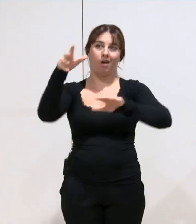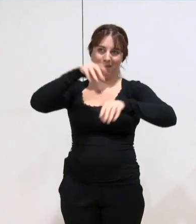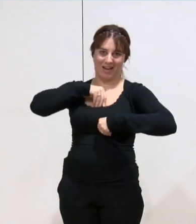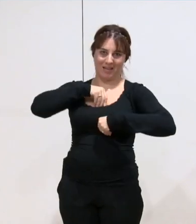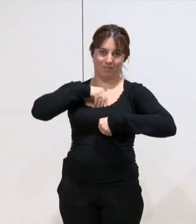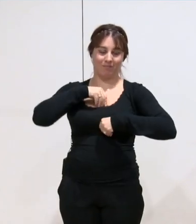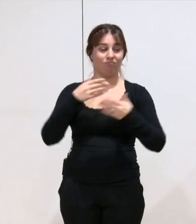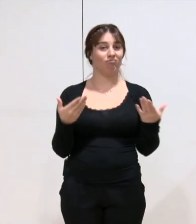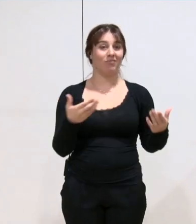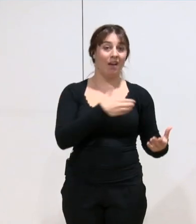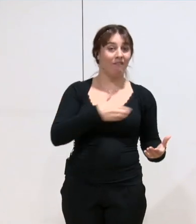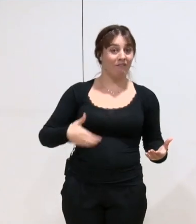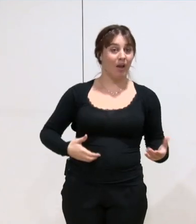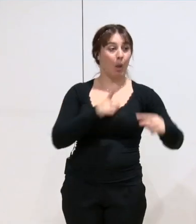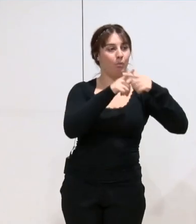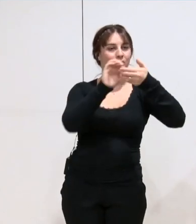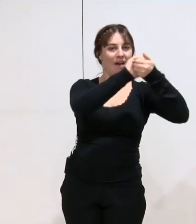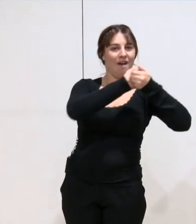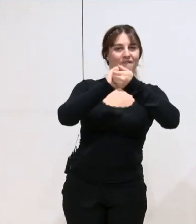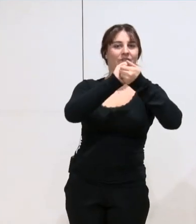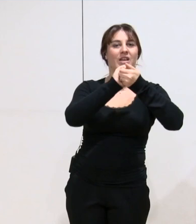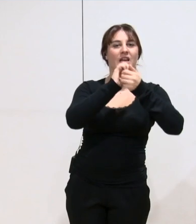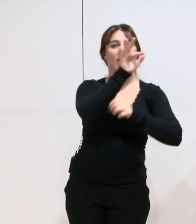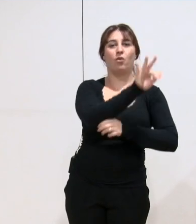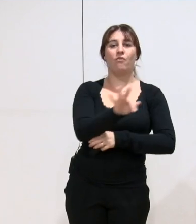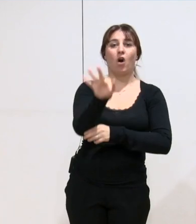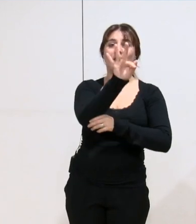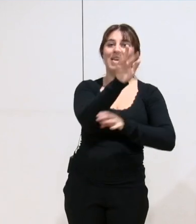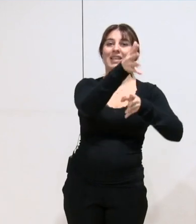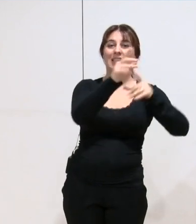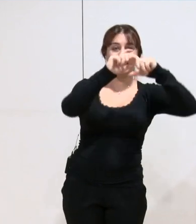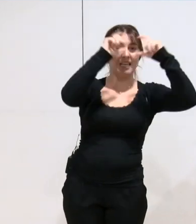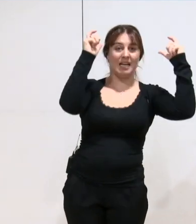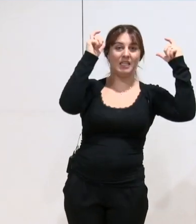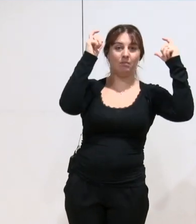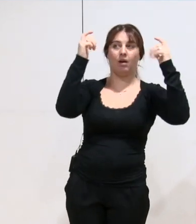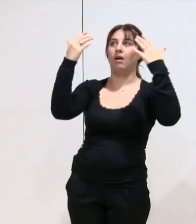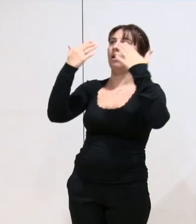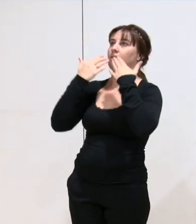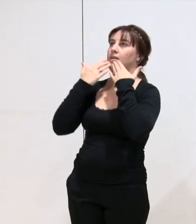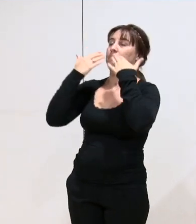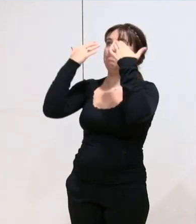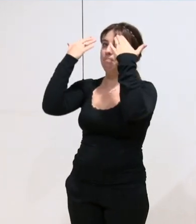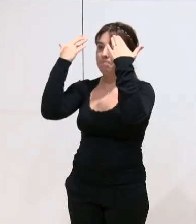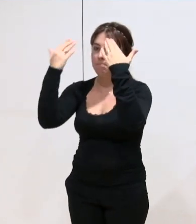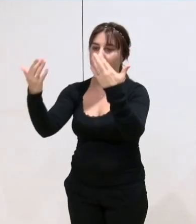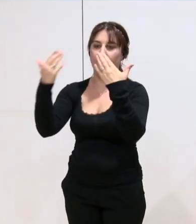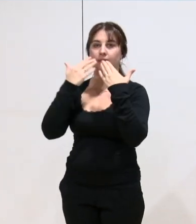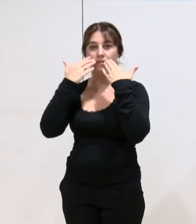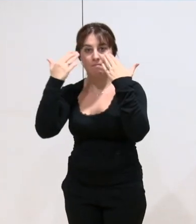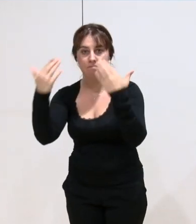la ville et de la Fédération française de cyclisme, nous les remercions pour